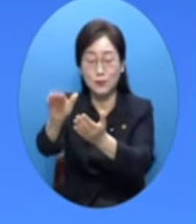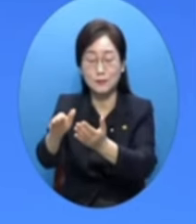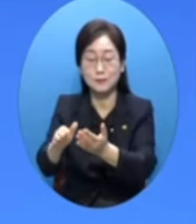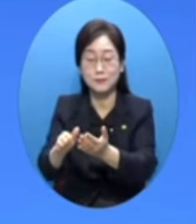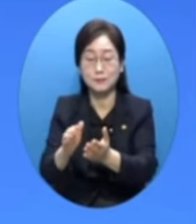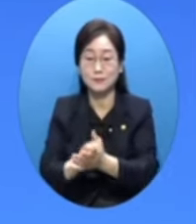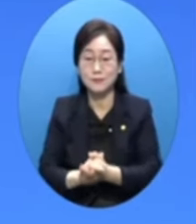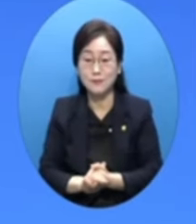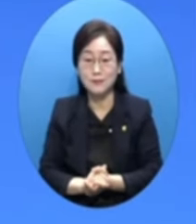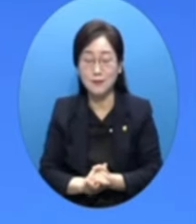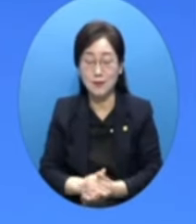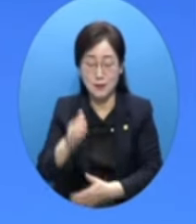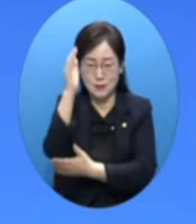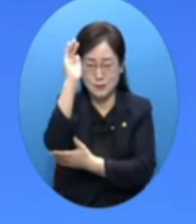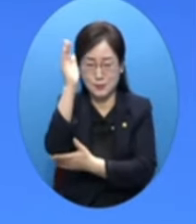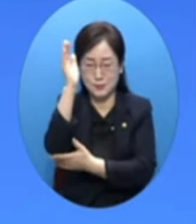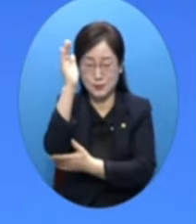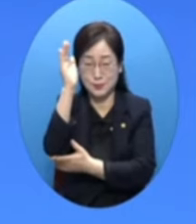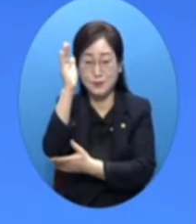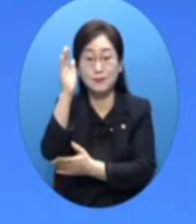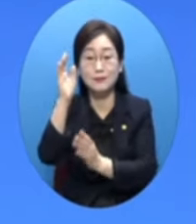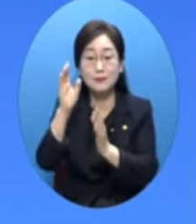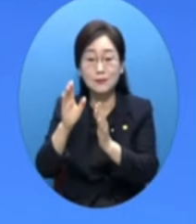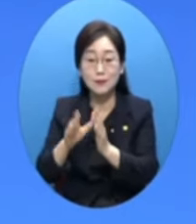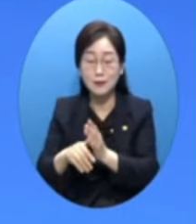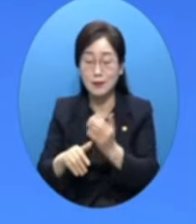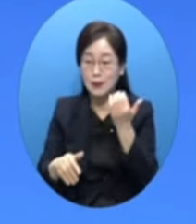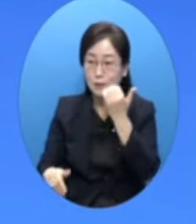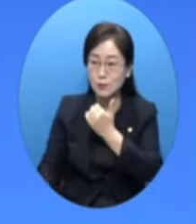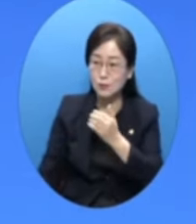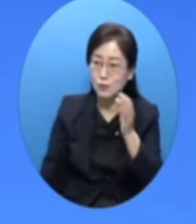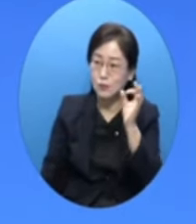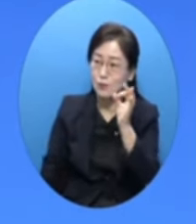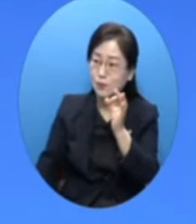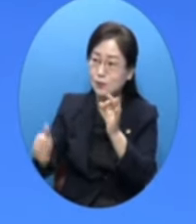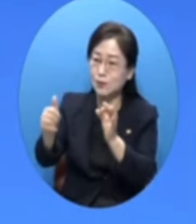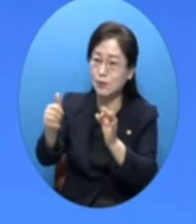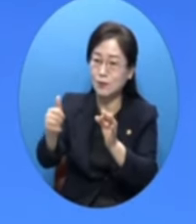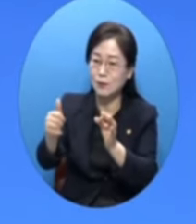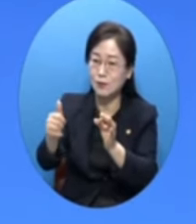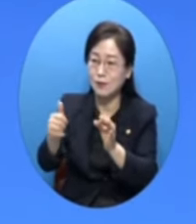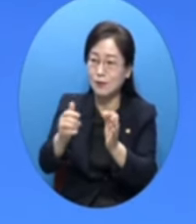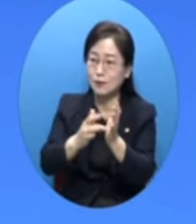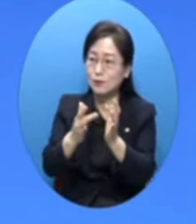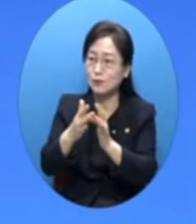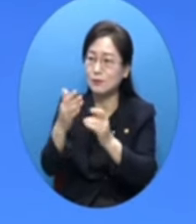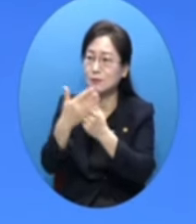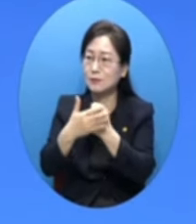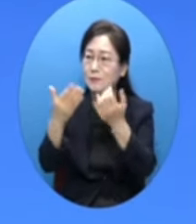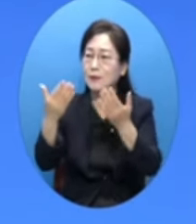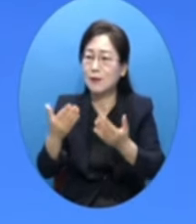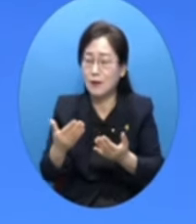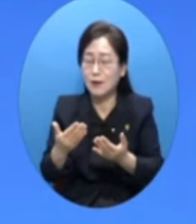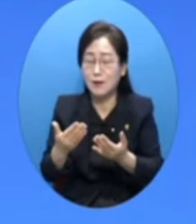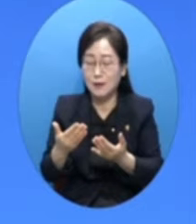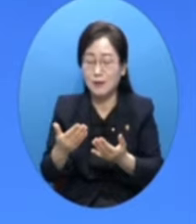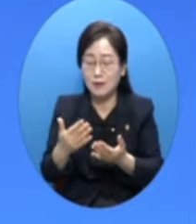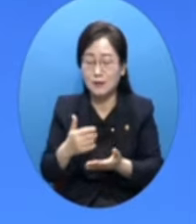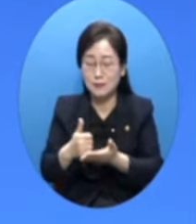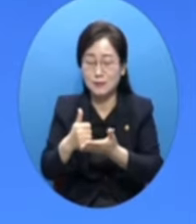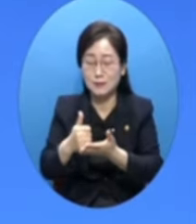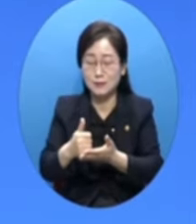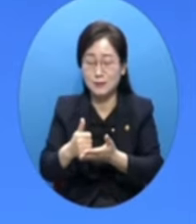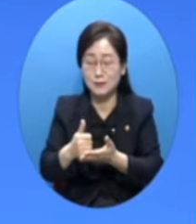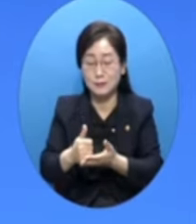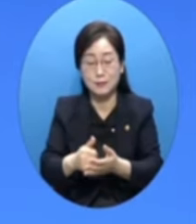다음 말씀을 전하셨을 때 베드로가 그 빈 배에서 예수님 말씀 듣고 은혜를 받고 난 후에 주님이 깊은